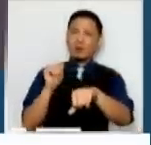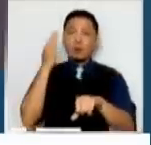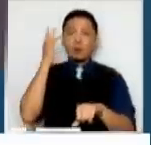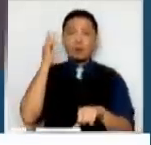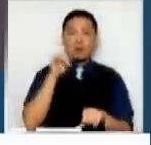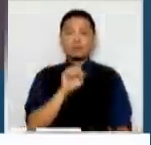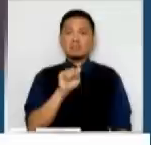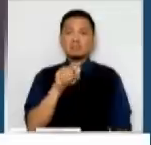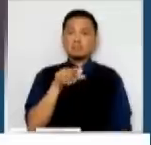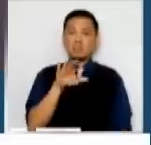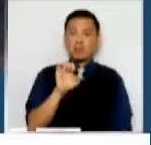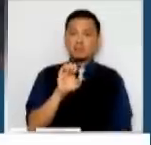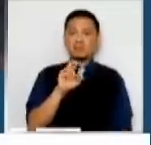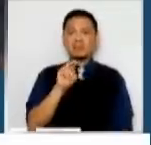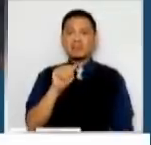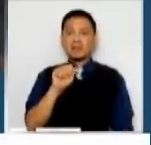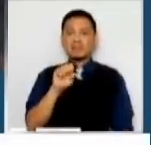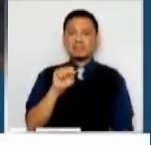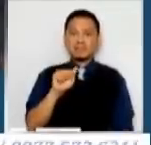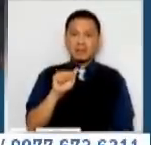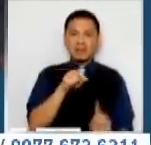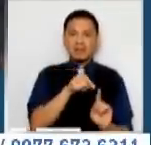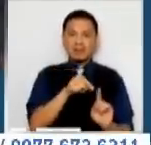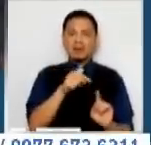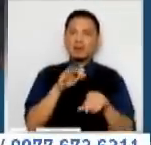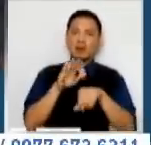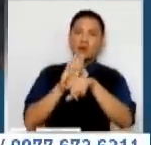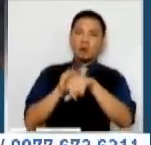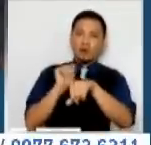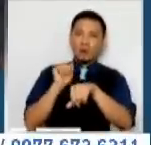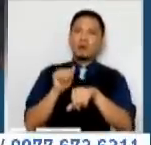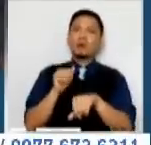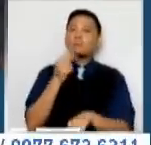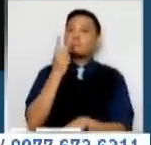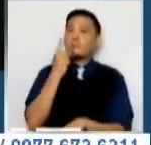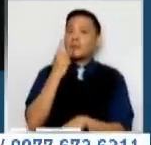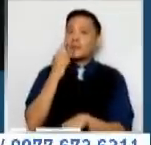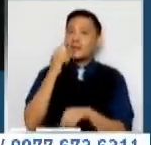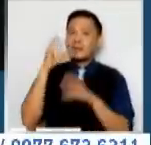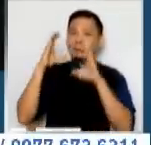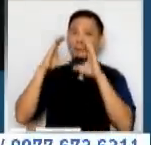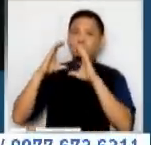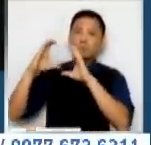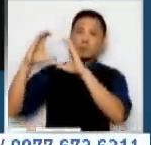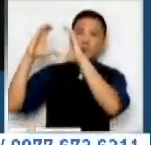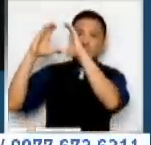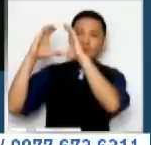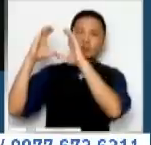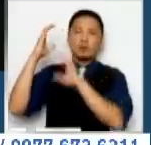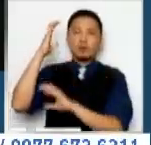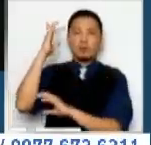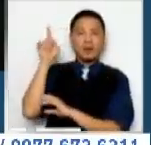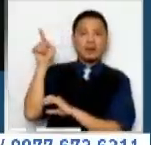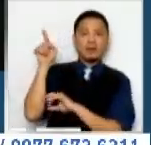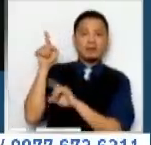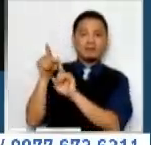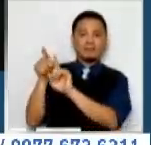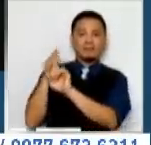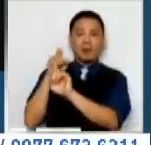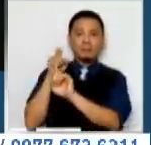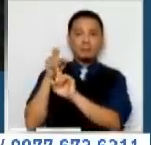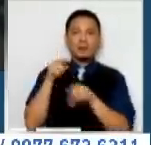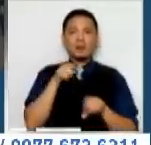NASA ng US, tinawag itong pink supermoon dahil ipinangalan nito sa American plant na pink clocks